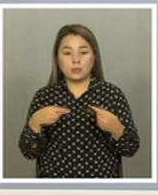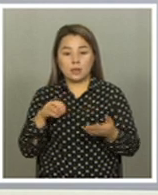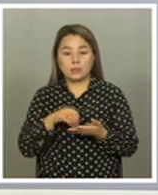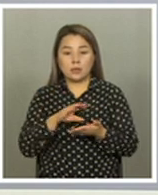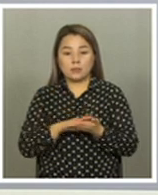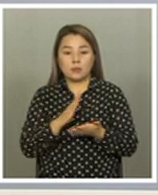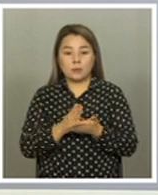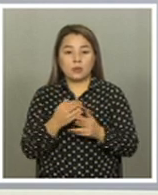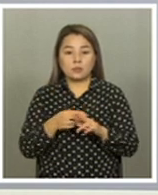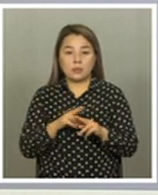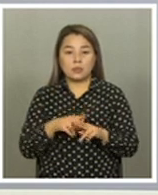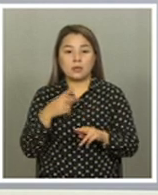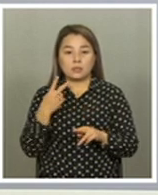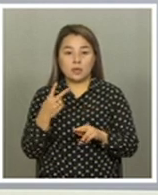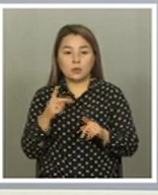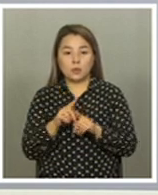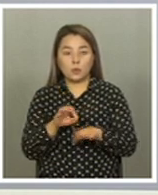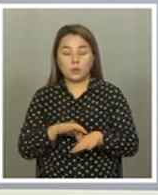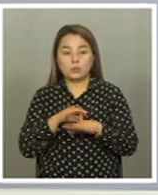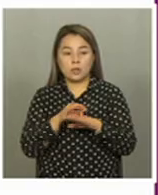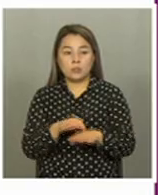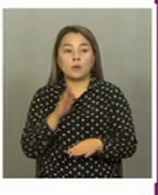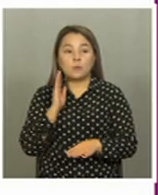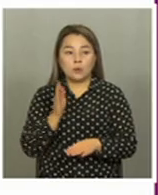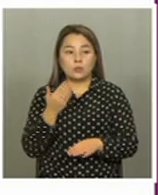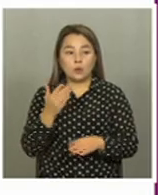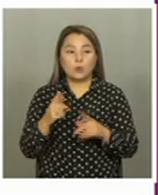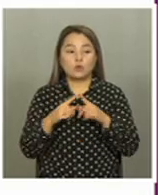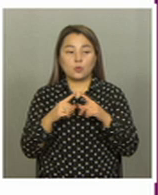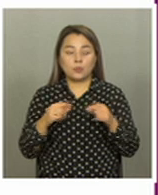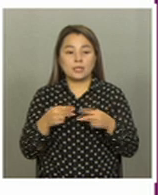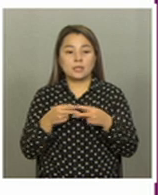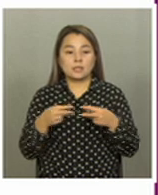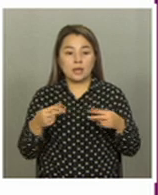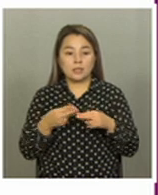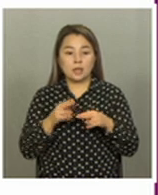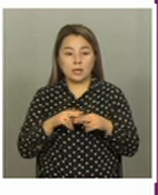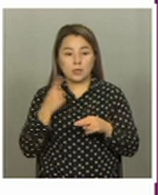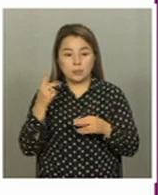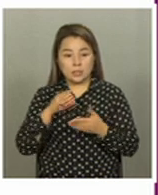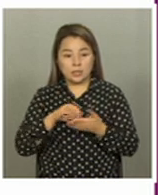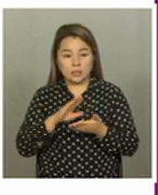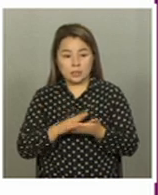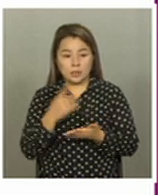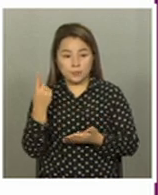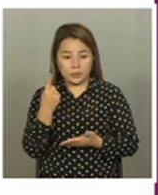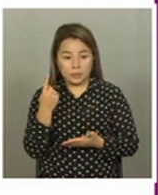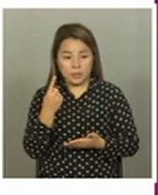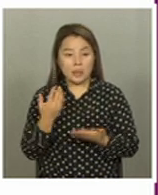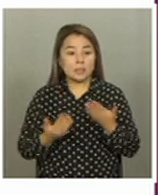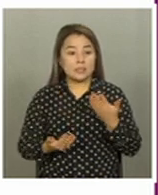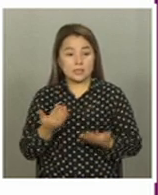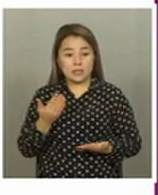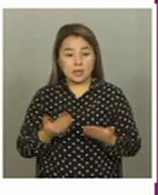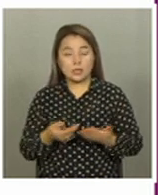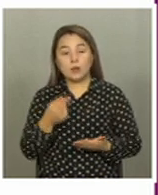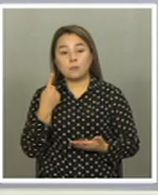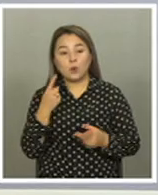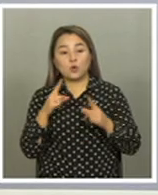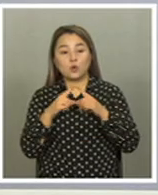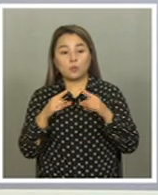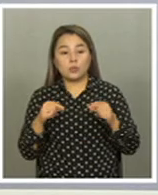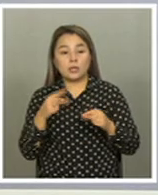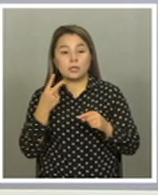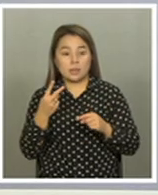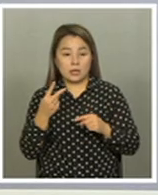екеуін өтеміз. Үшбұрыштар теңдігінің бірінші белгісі. Егер бір үшбұрыштың екі